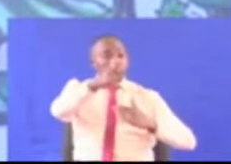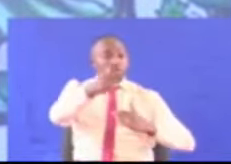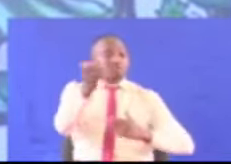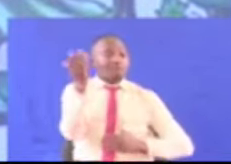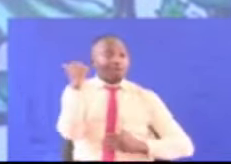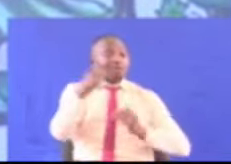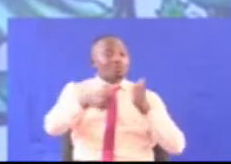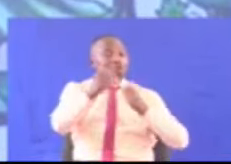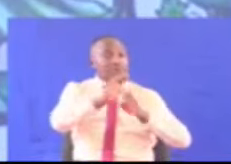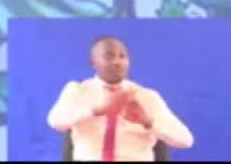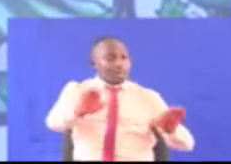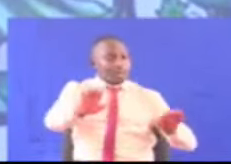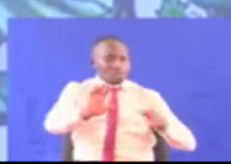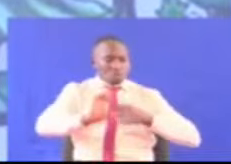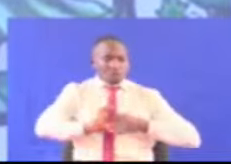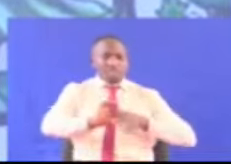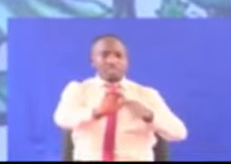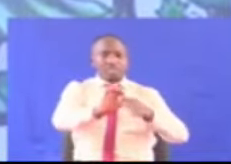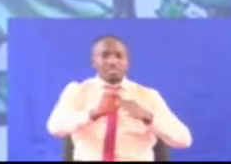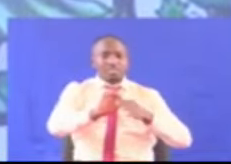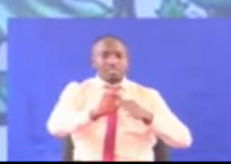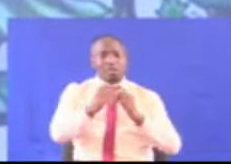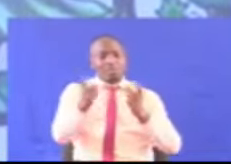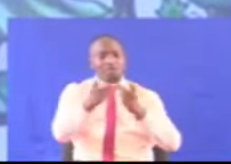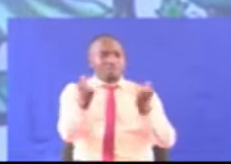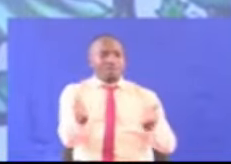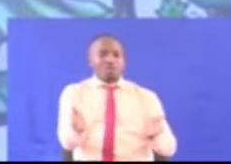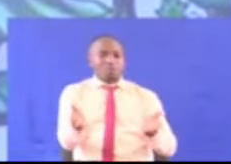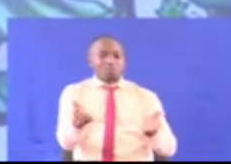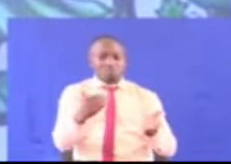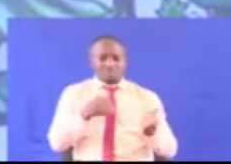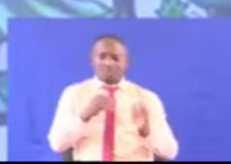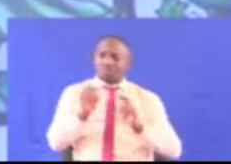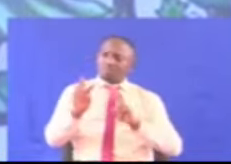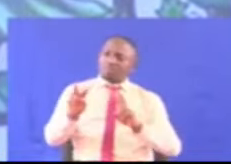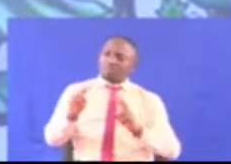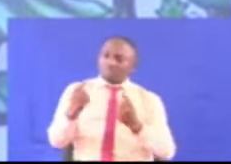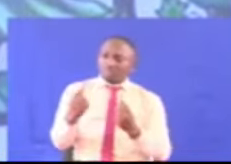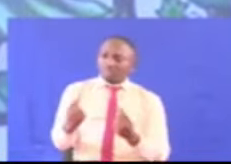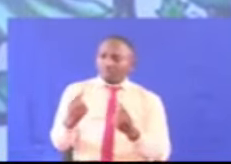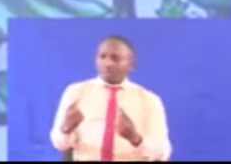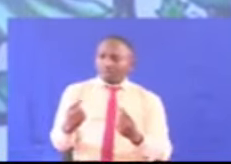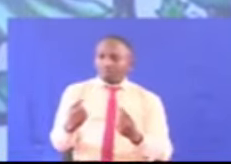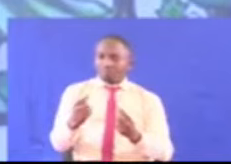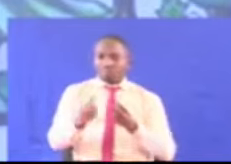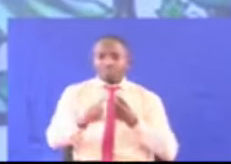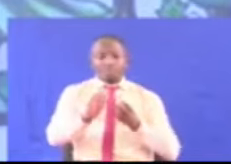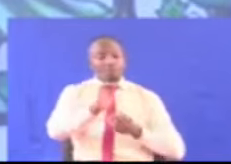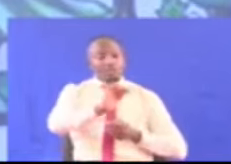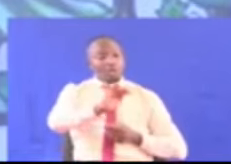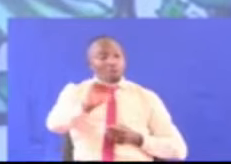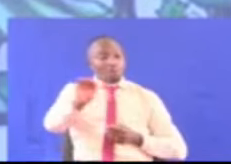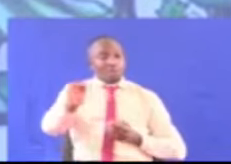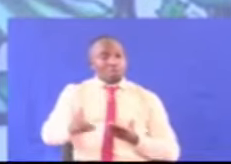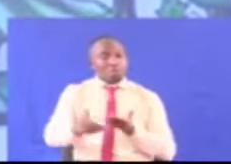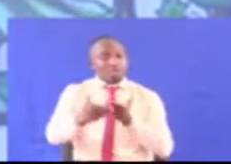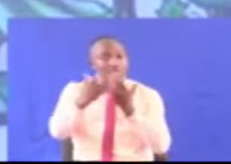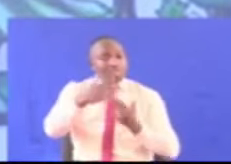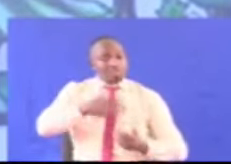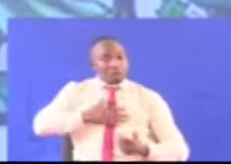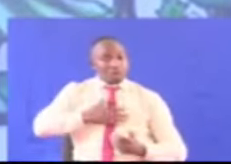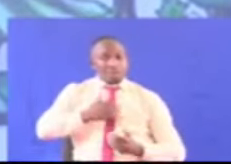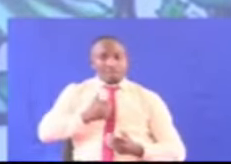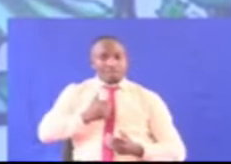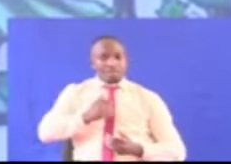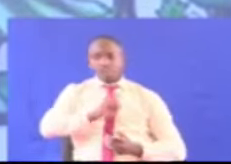wakubwa kabisa, wanashiriki kwenye mambo kama hayo, nikashangaa sana. Na sasa nilikuwa nawaambia wasaidizi wangu, si kawaida